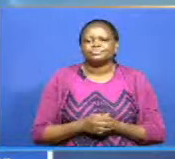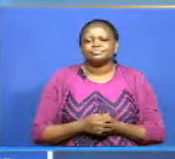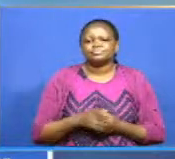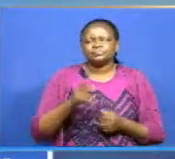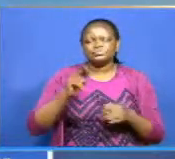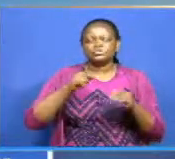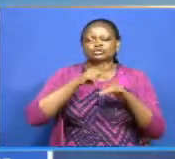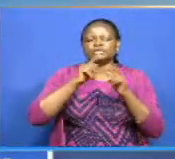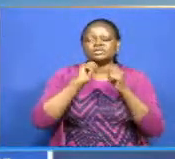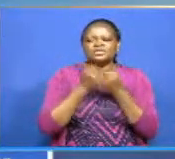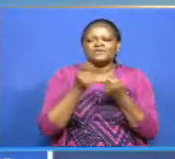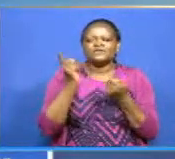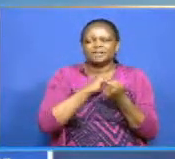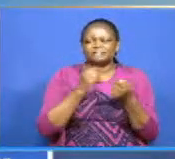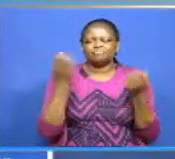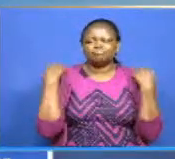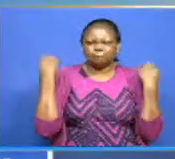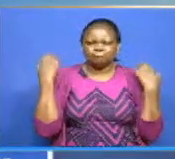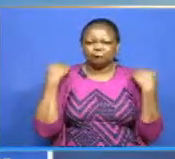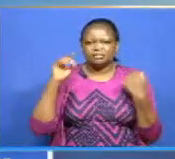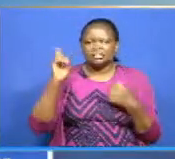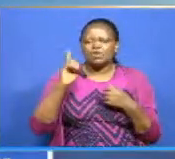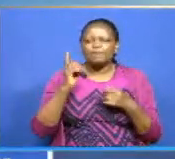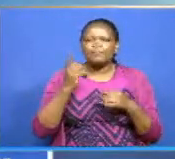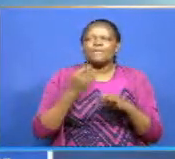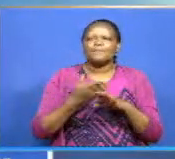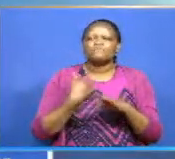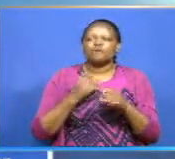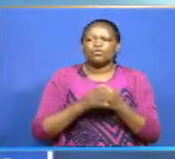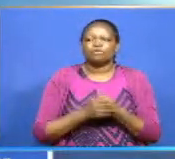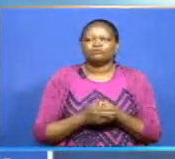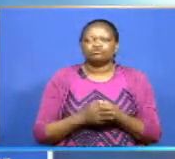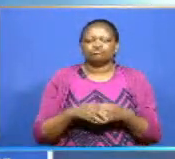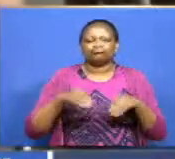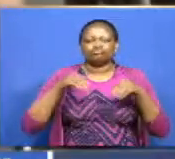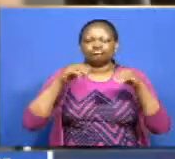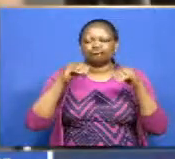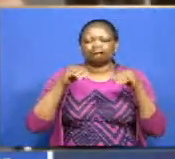imeimarisha mazoezi yake jijini Nairobi kabla ya michuano hiyo ya kufuzu.